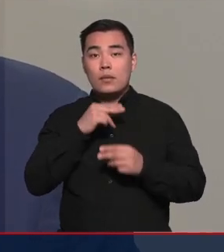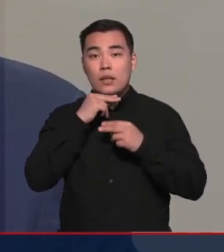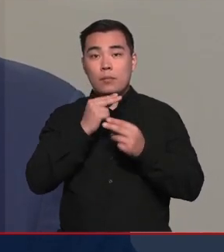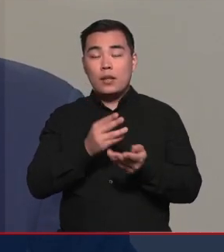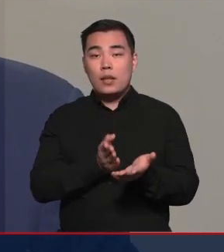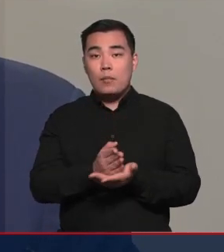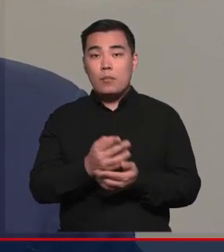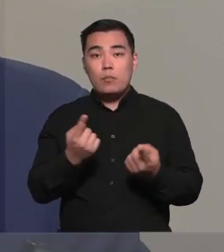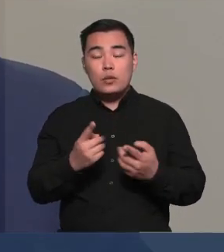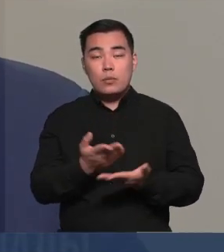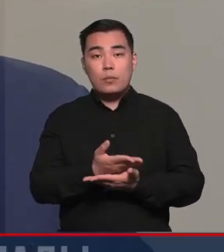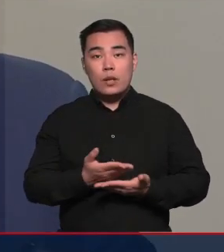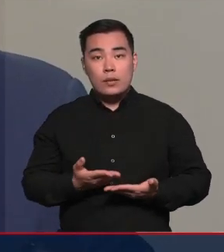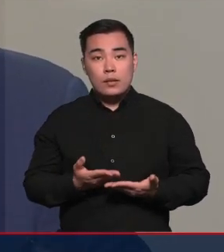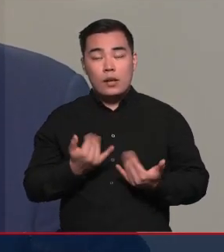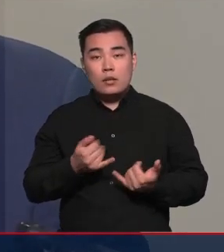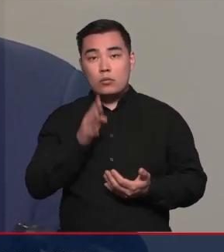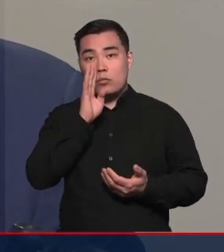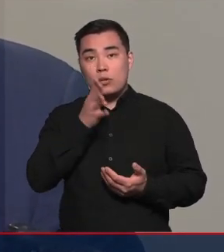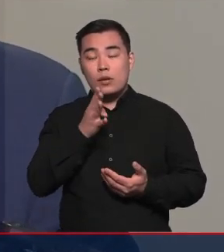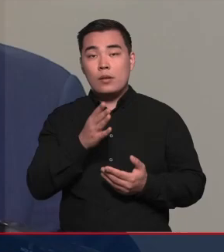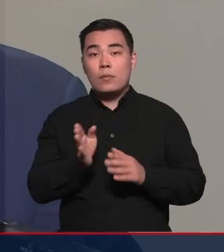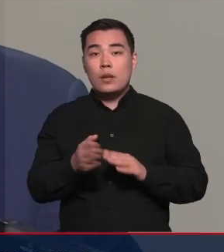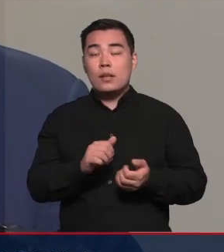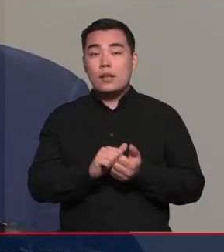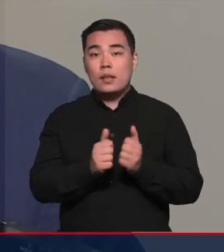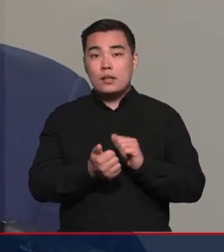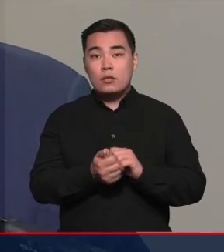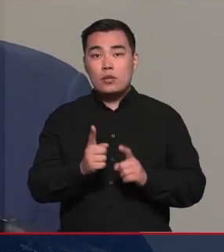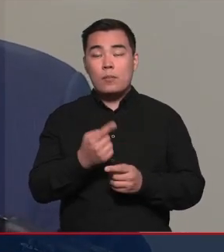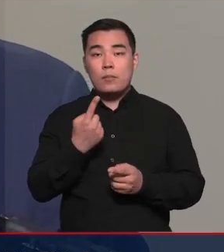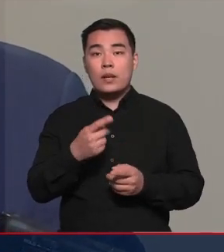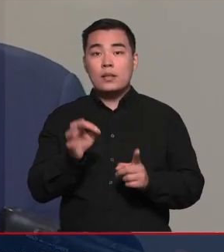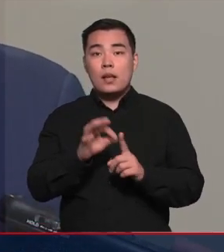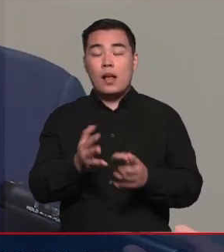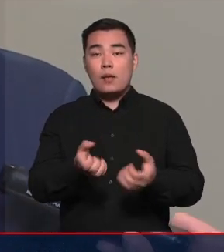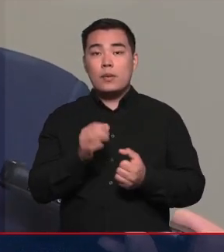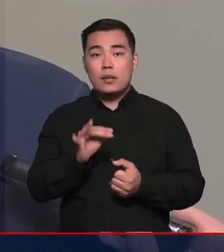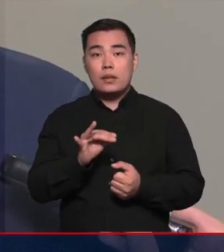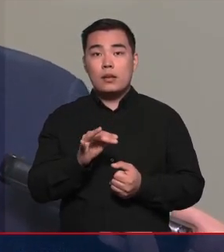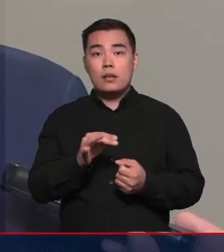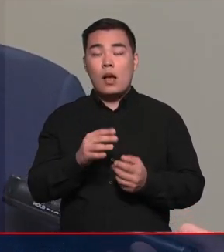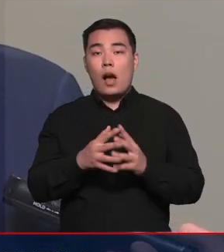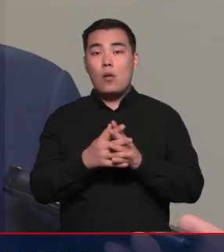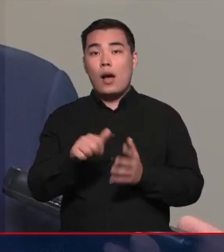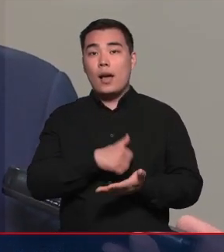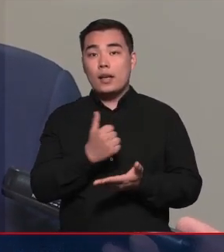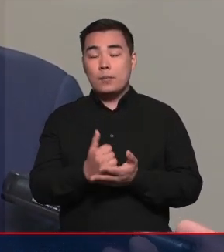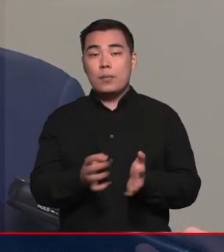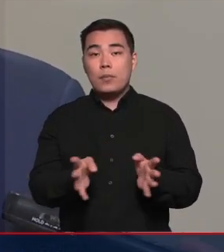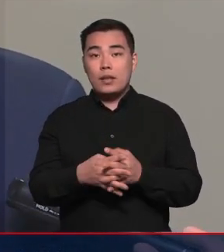тұсы. Өйткені бізде мына 4 жылдан кейінгі кезең қандай да бір қорытындыға келіп, одан әрі қарай да ауыл әкімдерімен бірге